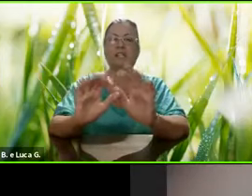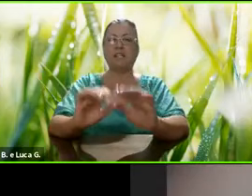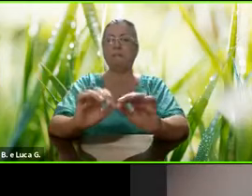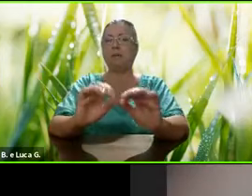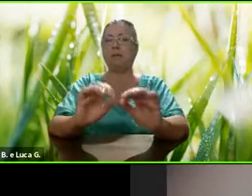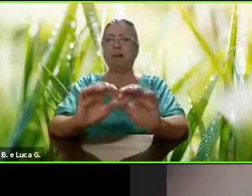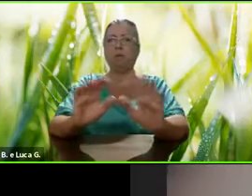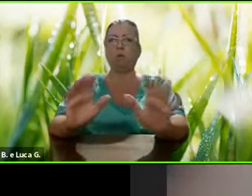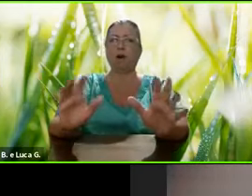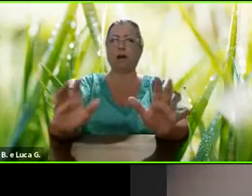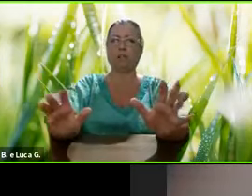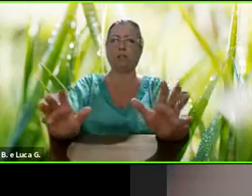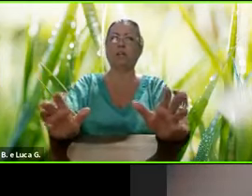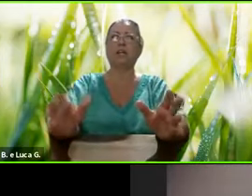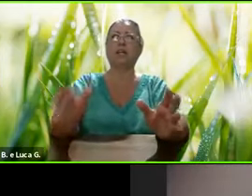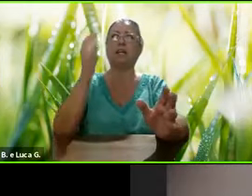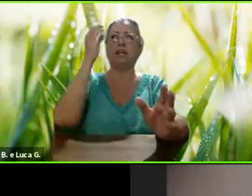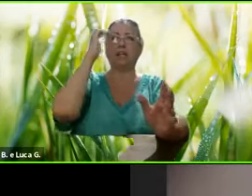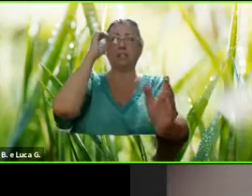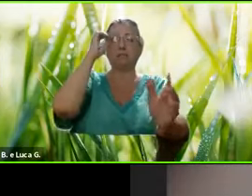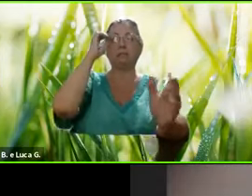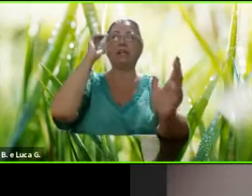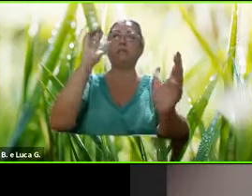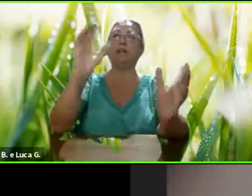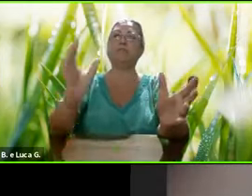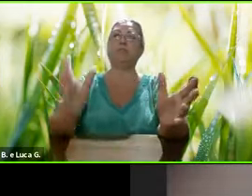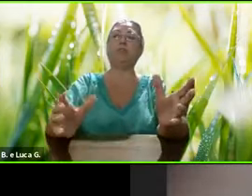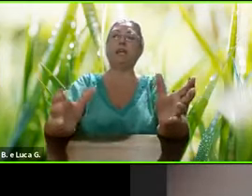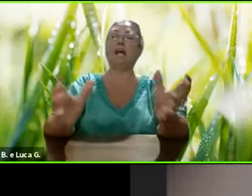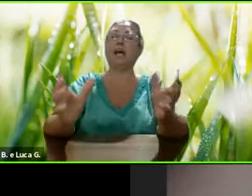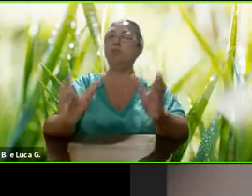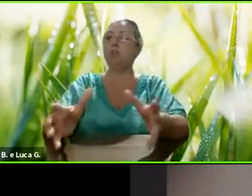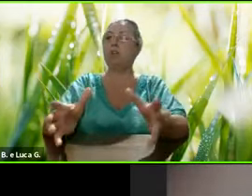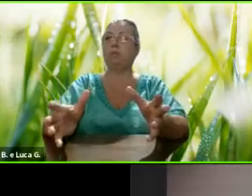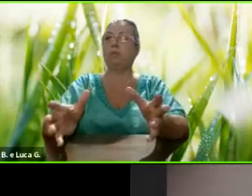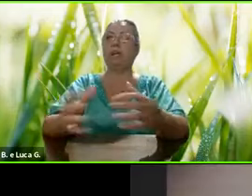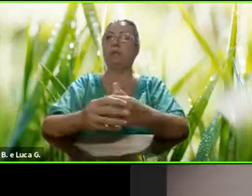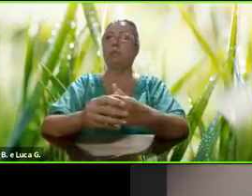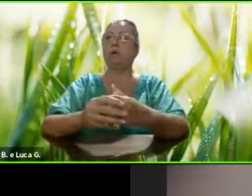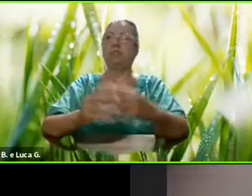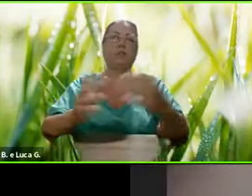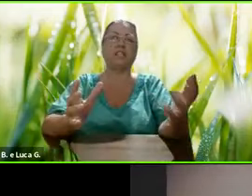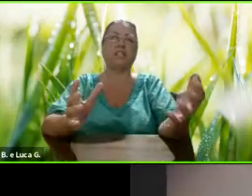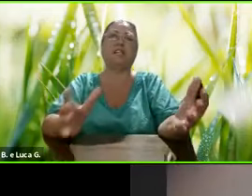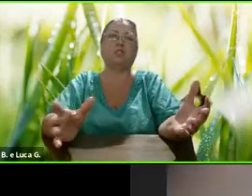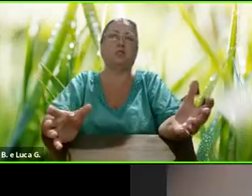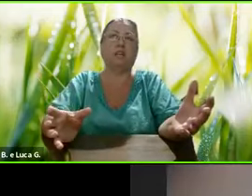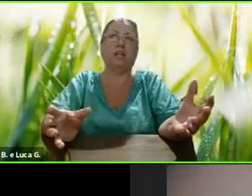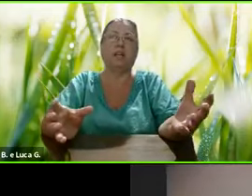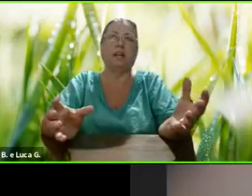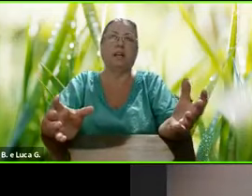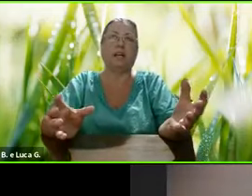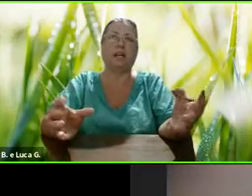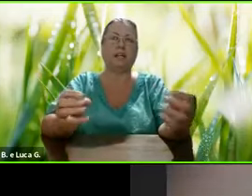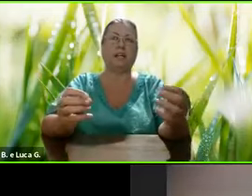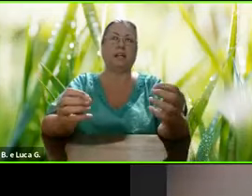ci sta sempre tre o quattro che, spiriti benefattori che aiutano, perché non possono essere da